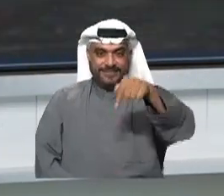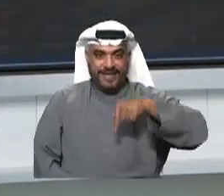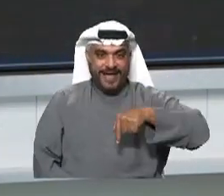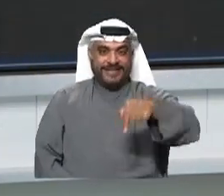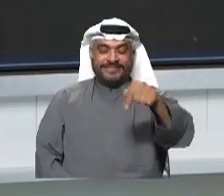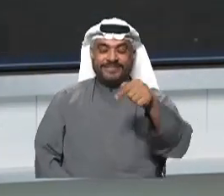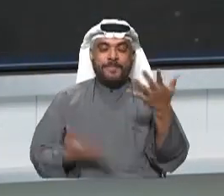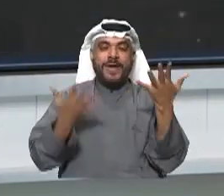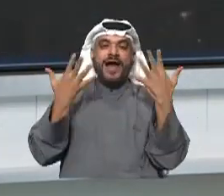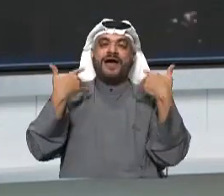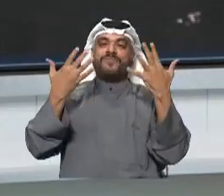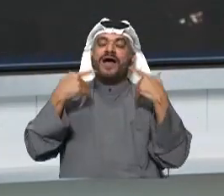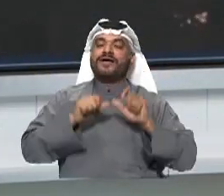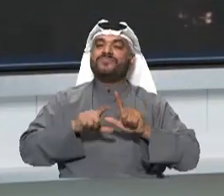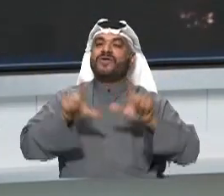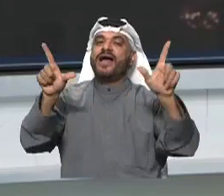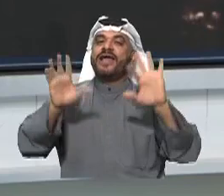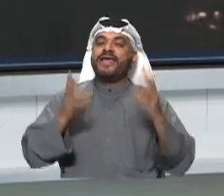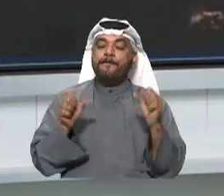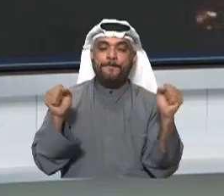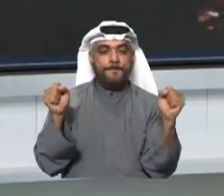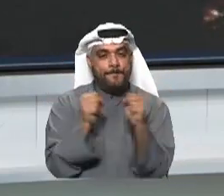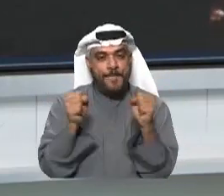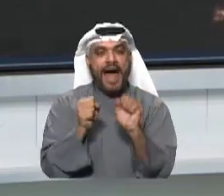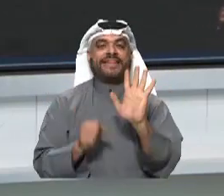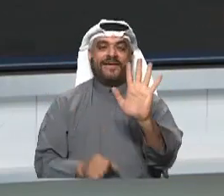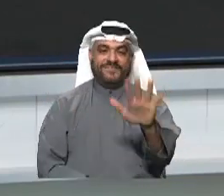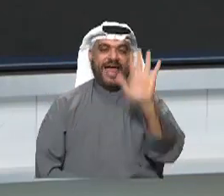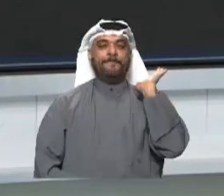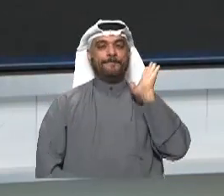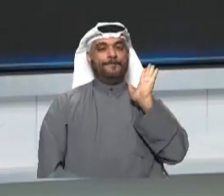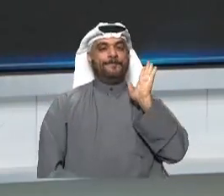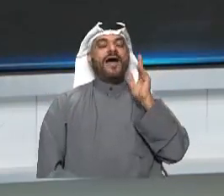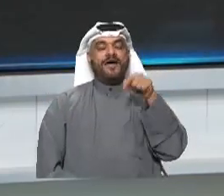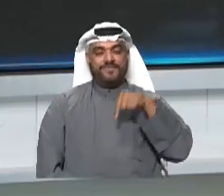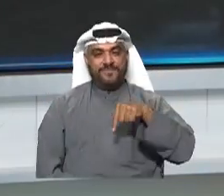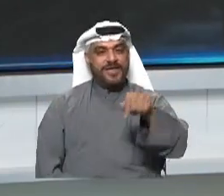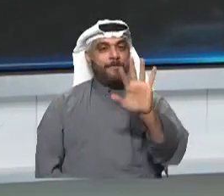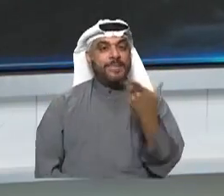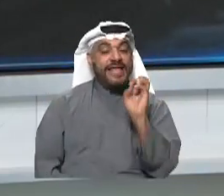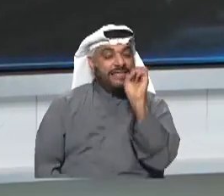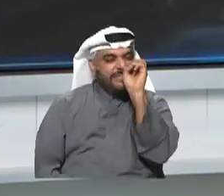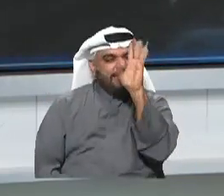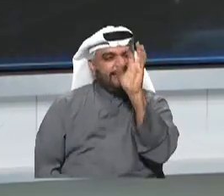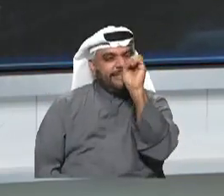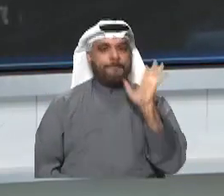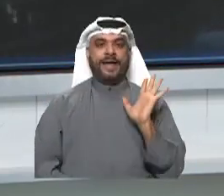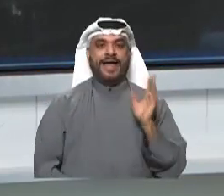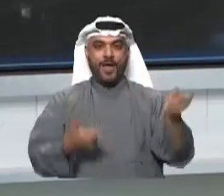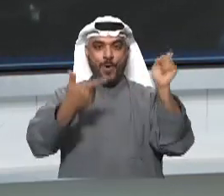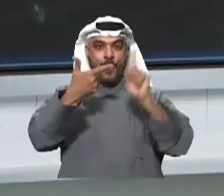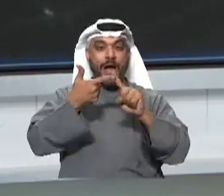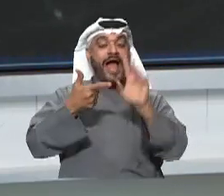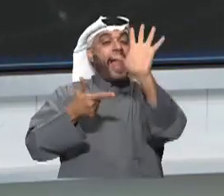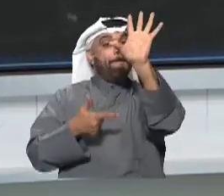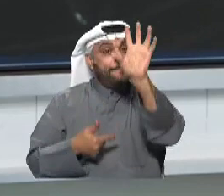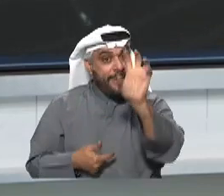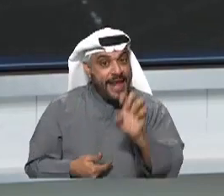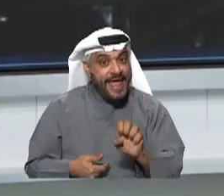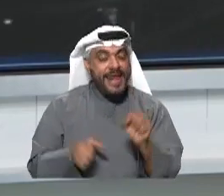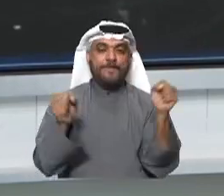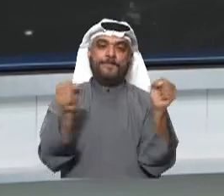المقبله اجواء راحت تستمر معانا بارده الى ما الى البروده خاصه في فتره الصباح الباكر وايضا خلال فترات الليل